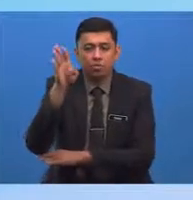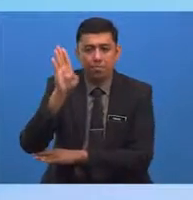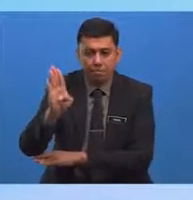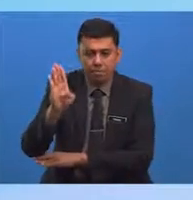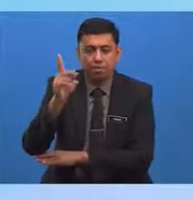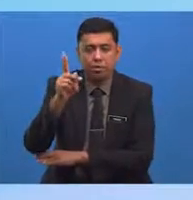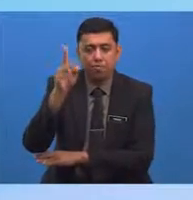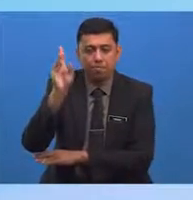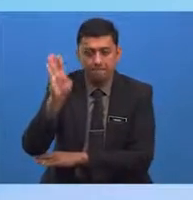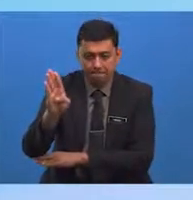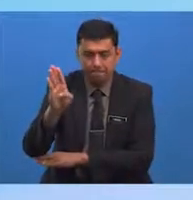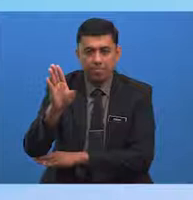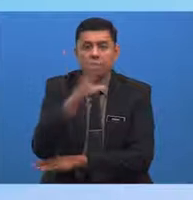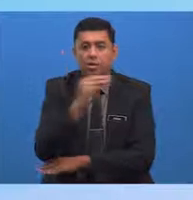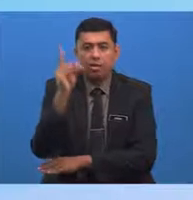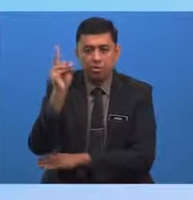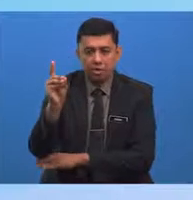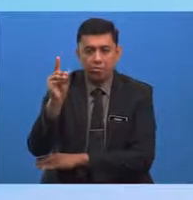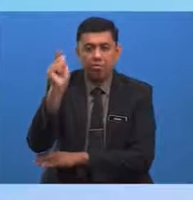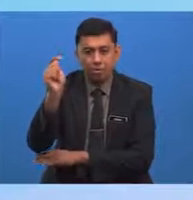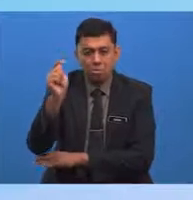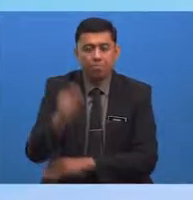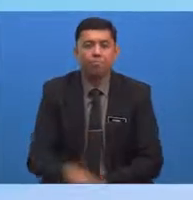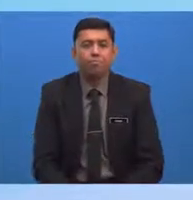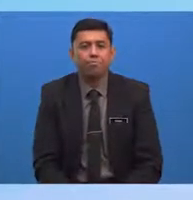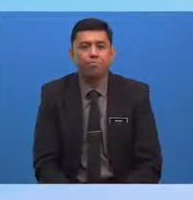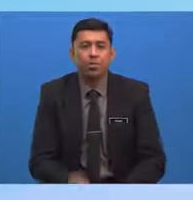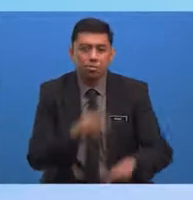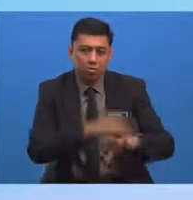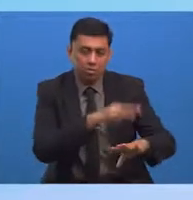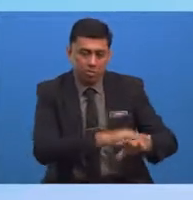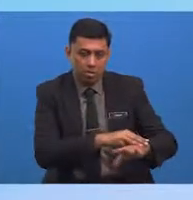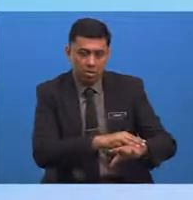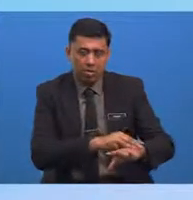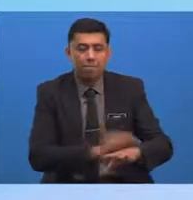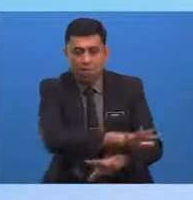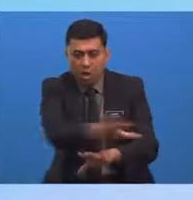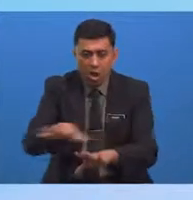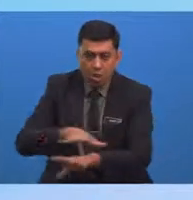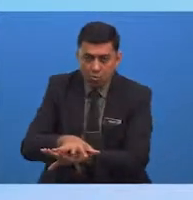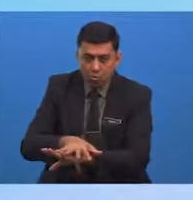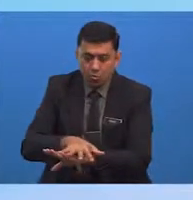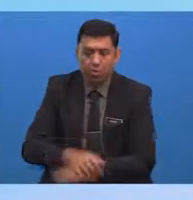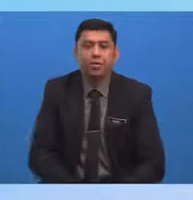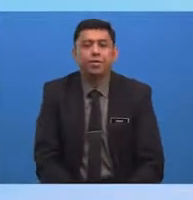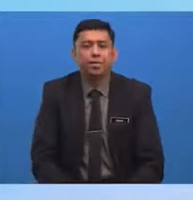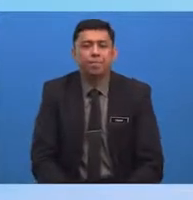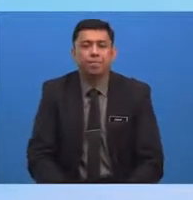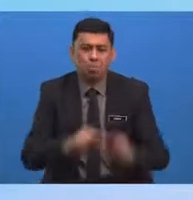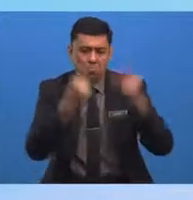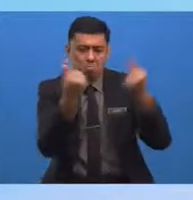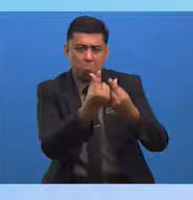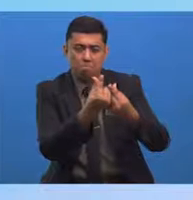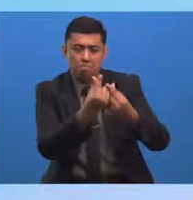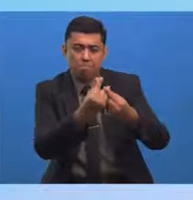Datu Bandar dan Datu Temenggung. Sewaktu pengaruh Kesultanan Brunei, golongan pembesar ini